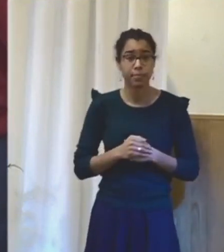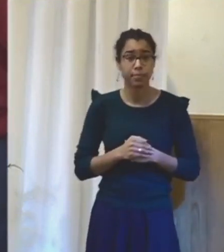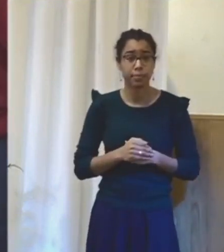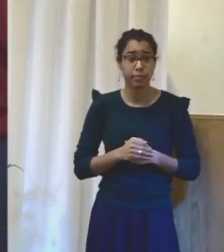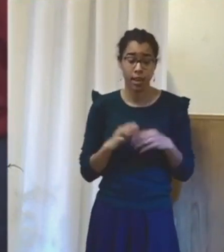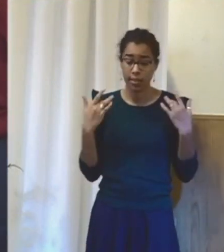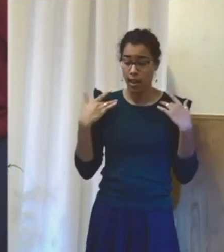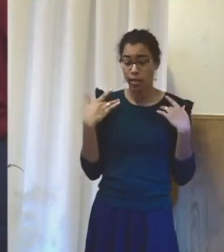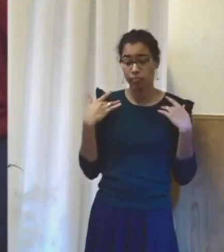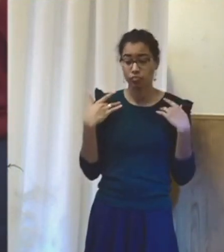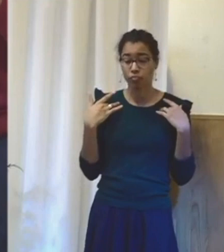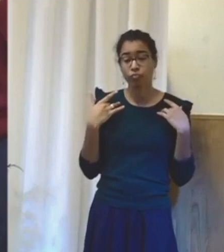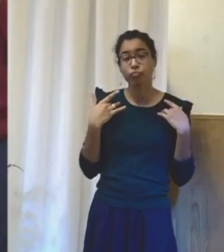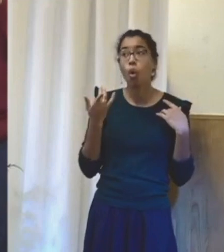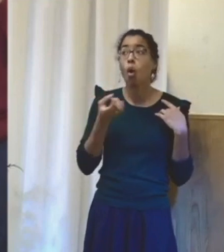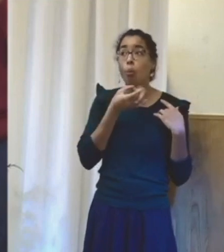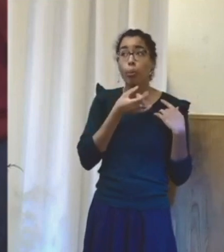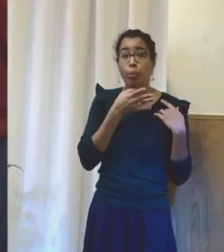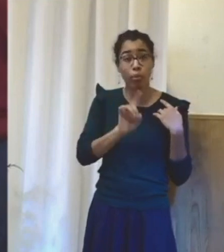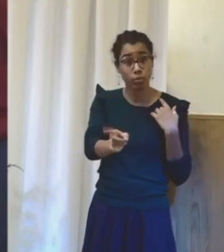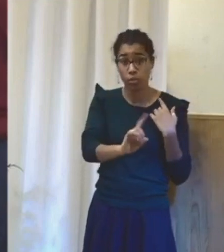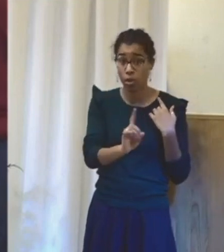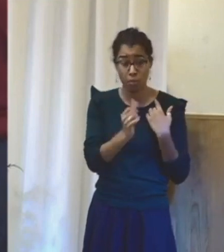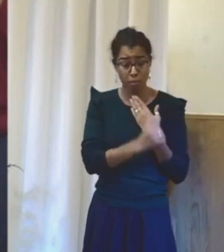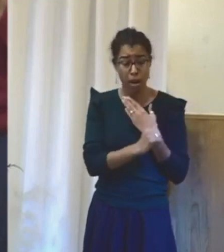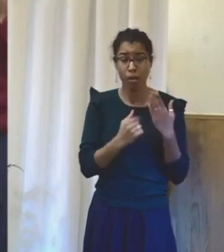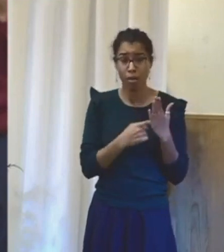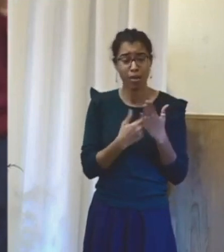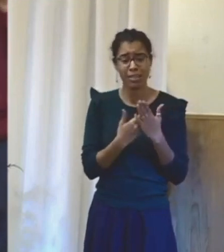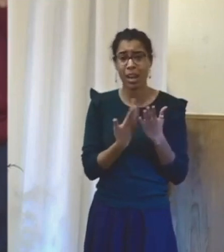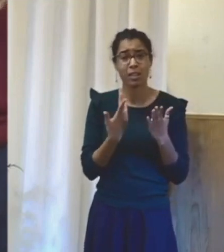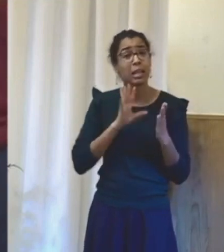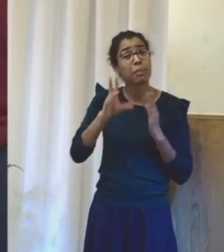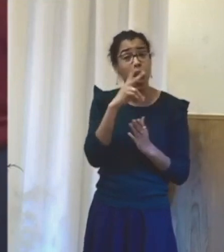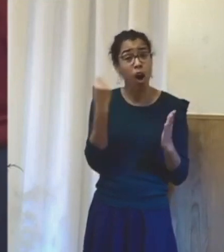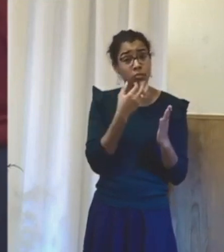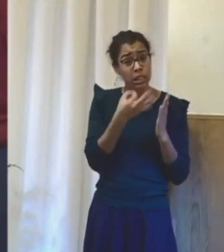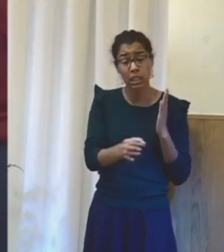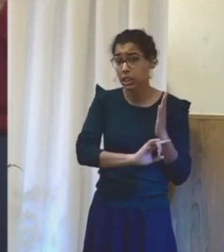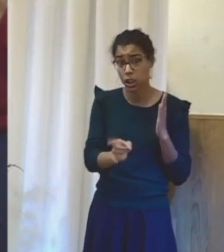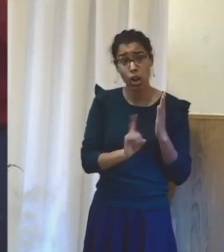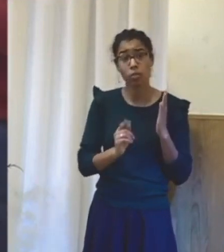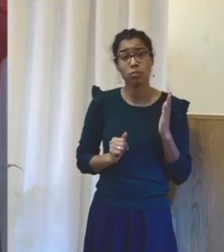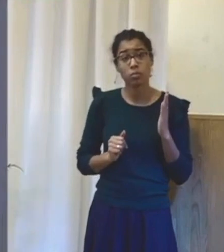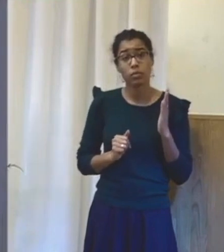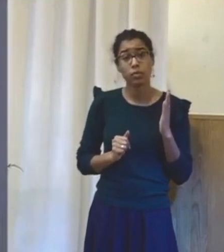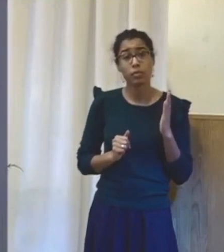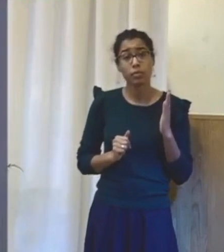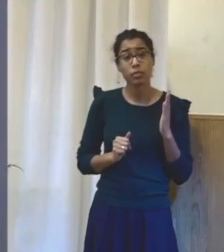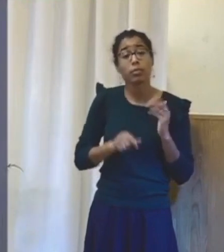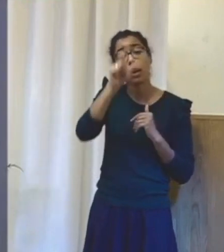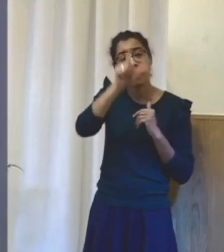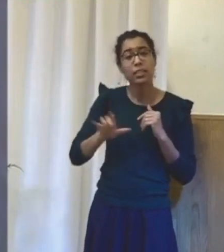pas la parole de Dieu. Ce n'est pas une parole d'homme. Hein. Celui qui s'approche